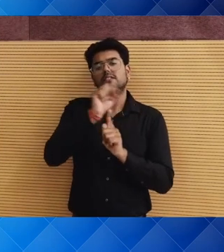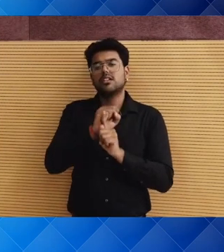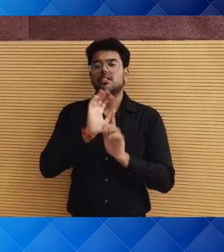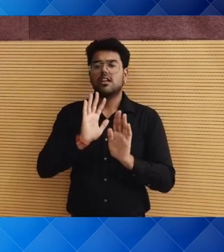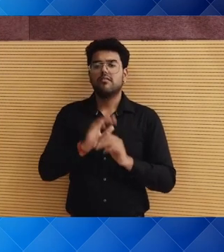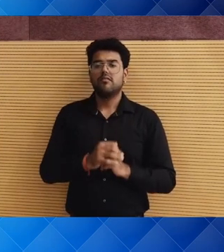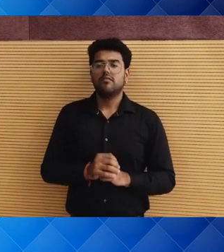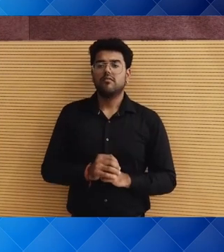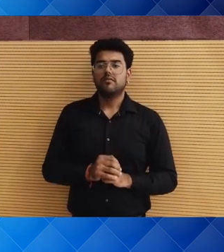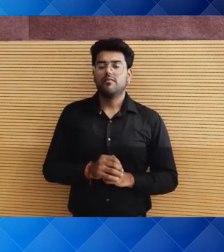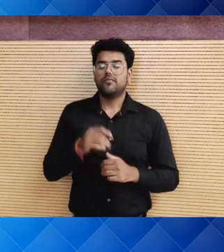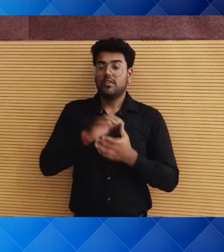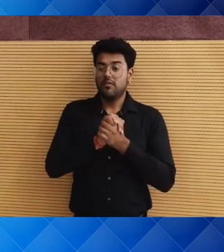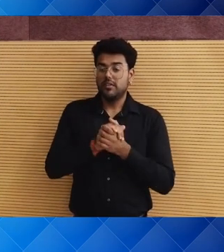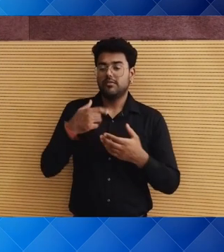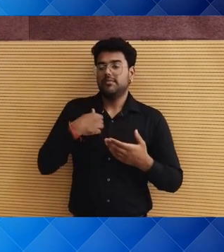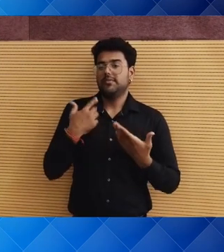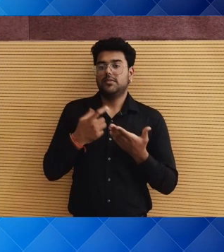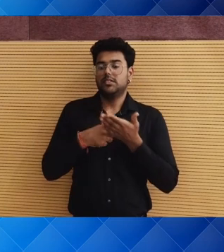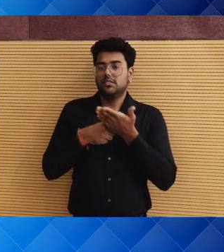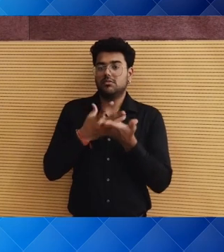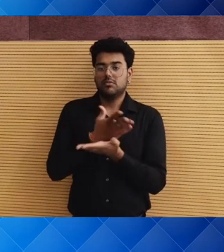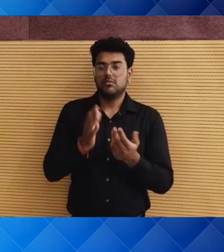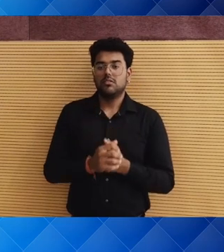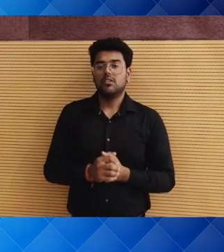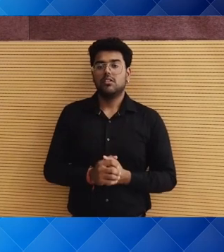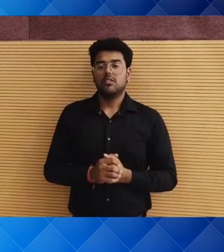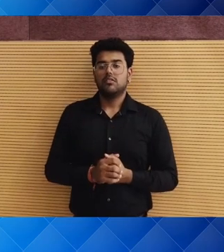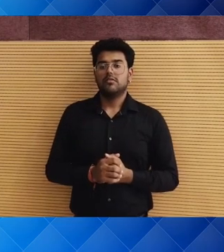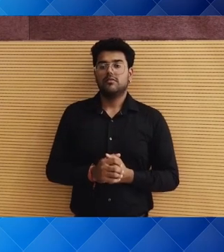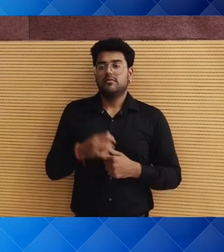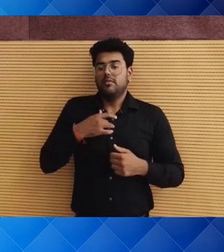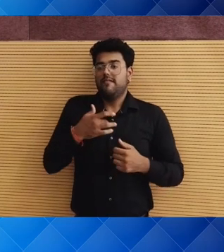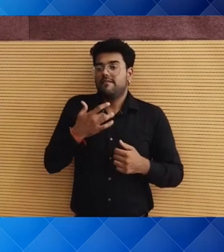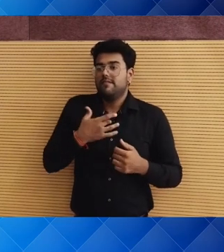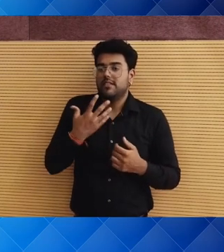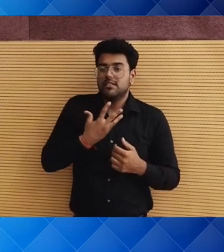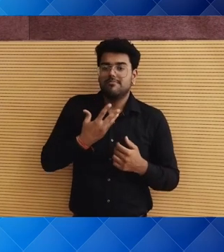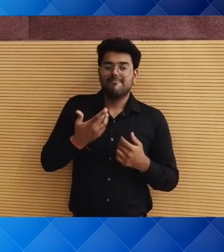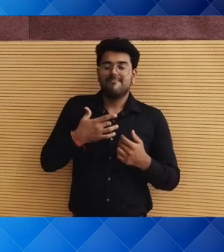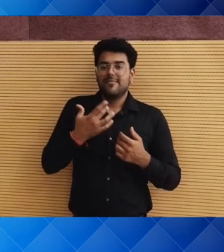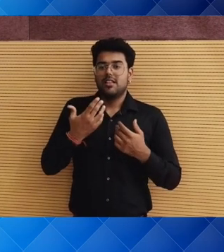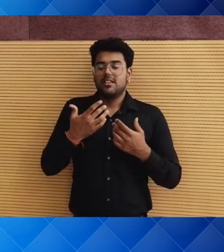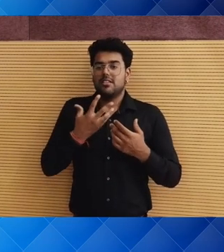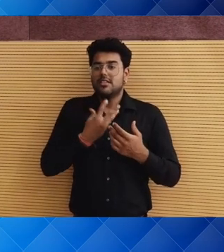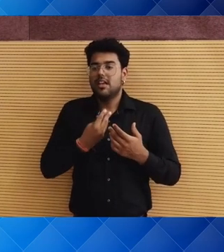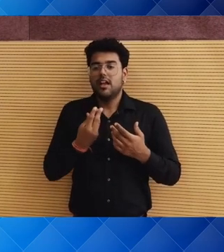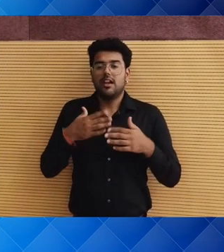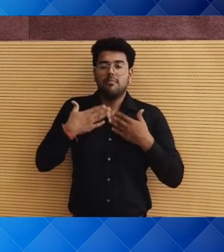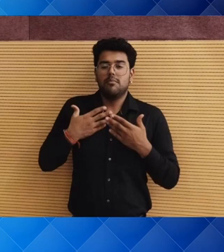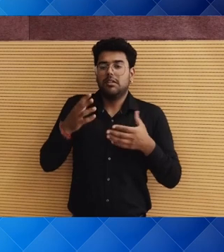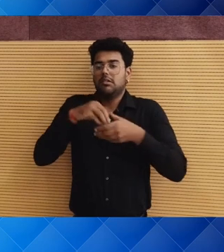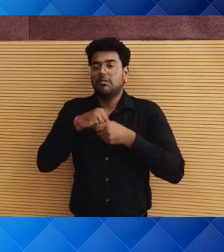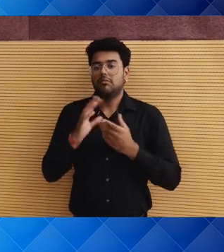है। मित्रों, मैं आप सबसे इतना मैं भावुक होता हूं इस विषय में, हमारी देश